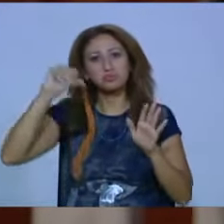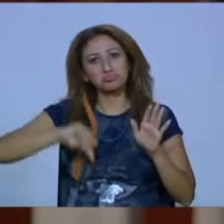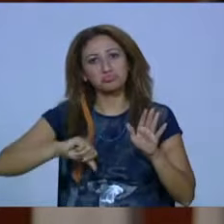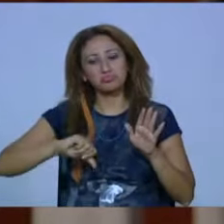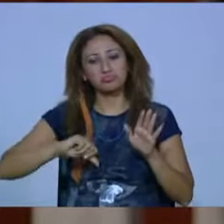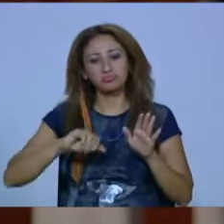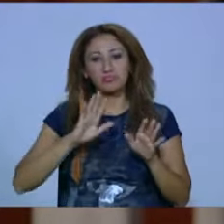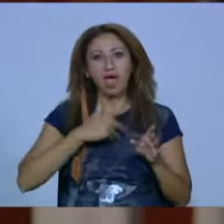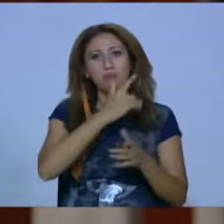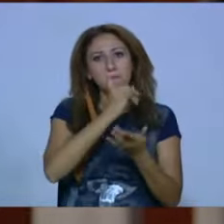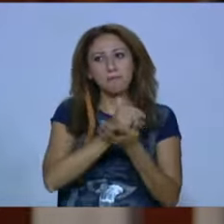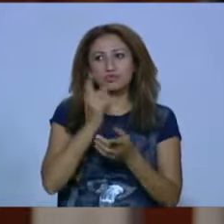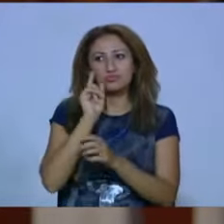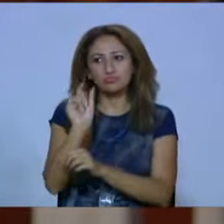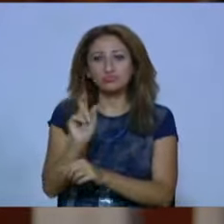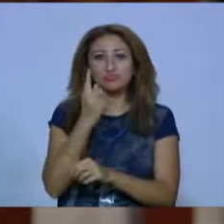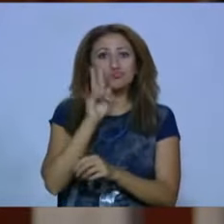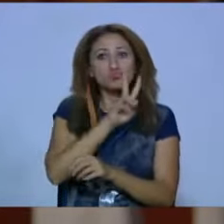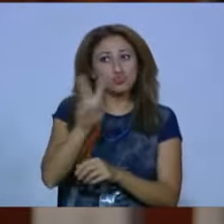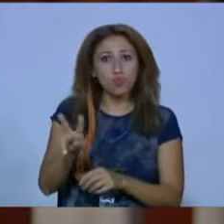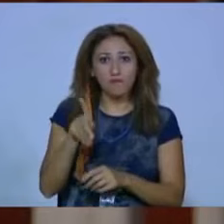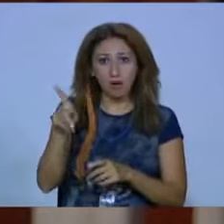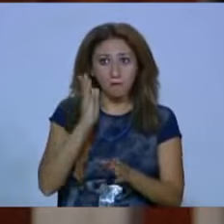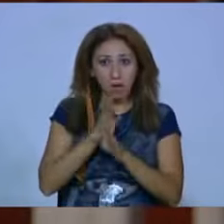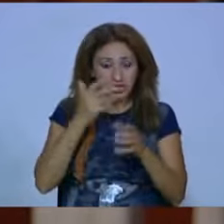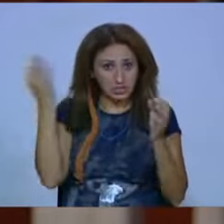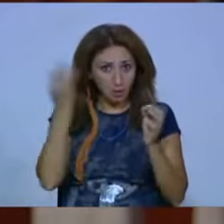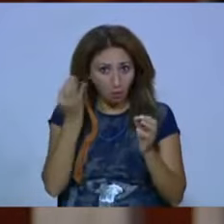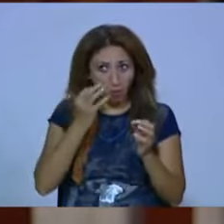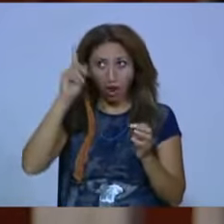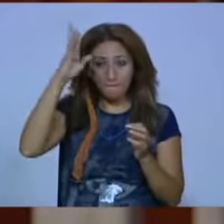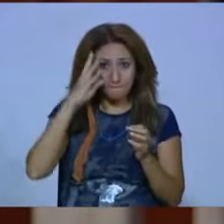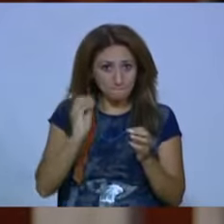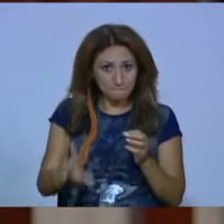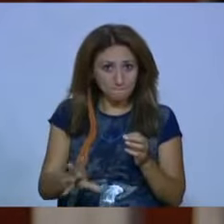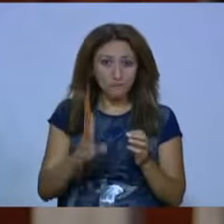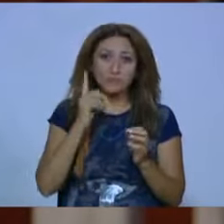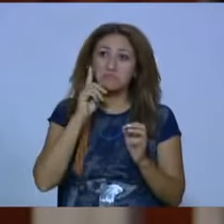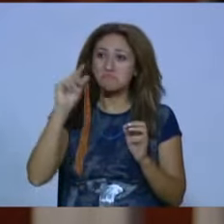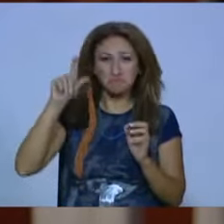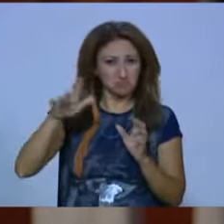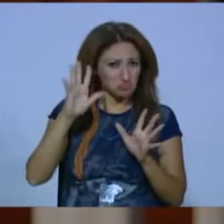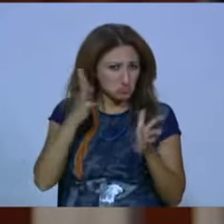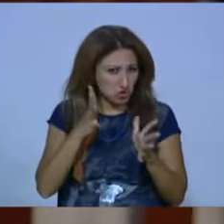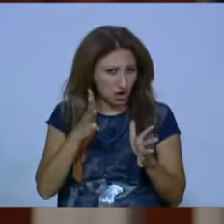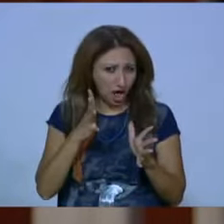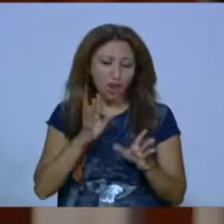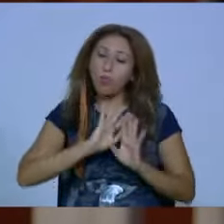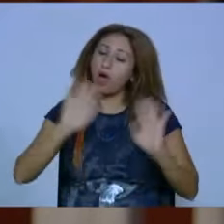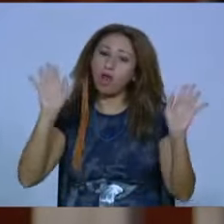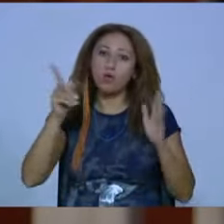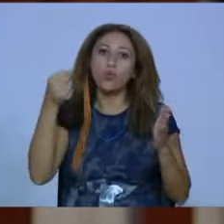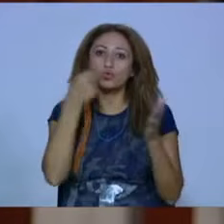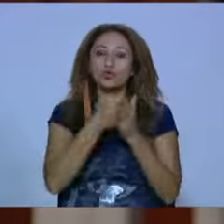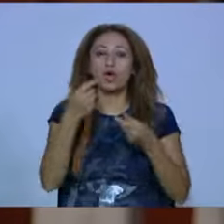وانا عايزك تتولى وتشوف لو علاء عنده موهبه فعلا خليه يمثل. ما عندوش موهبه خلاص بقى هو واخد بكالوريوس تجاره